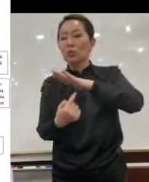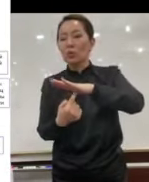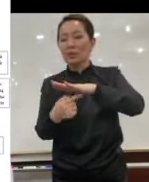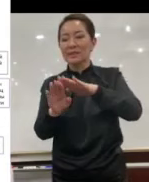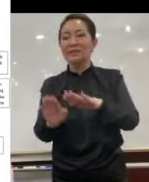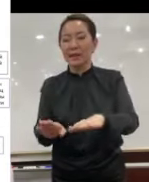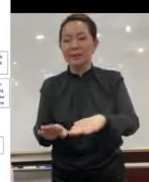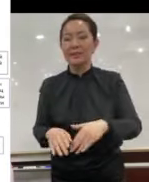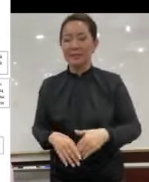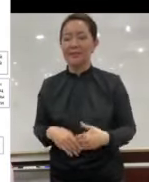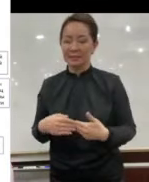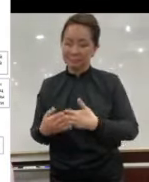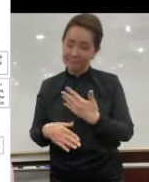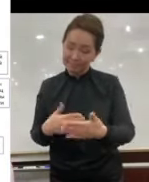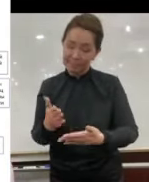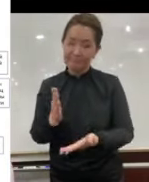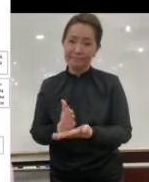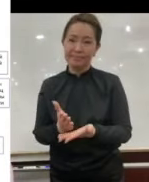бодож байна.